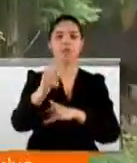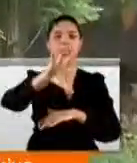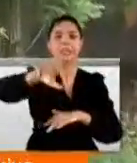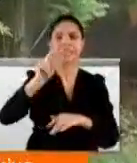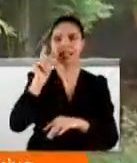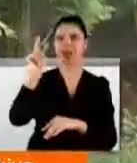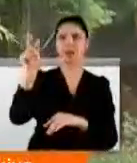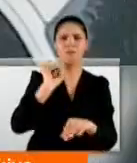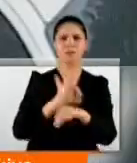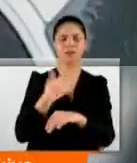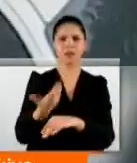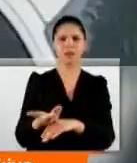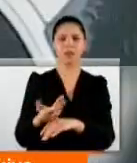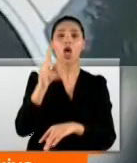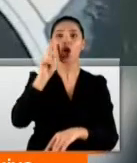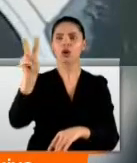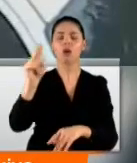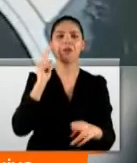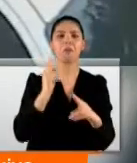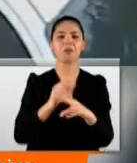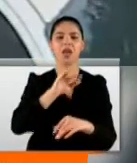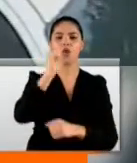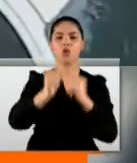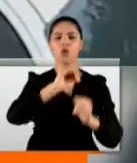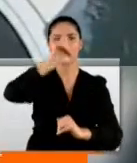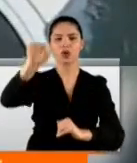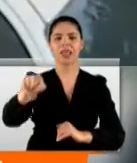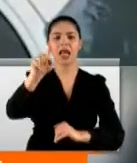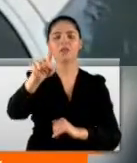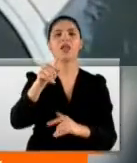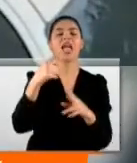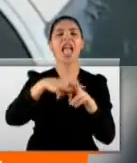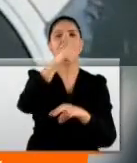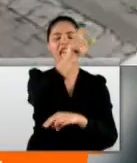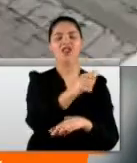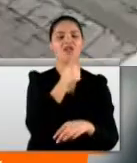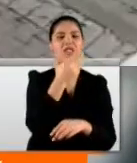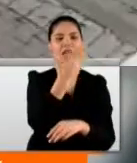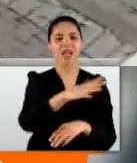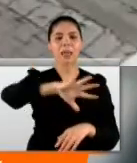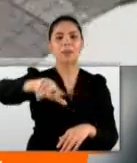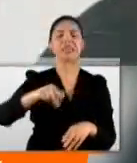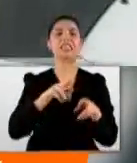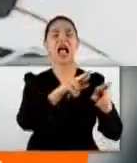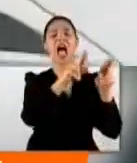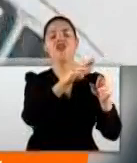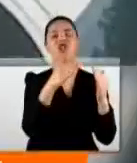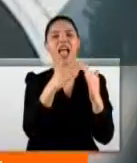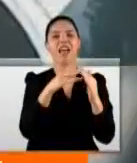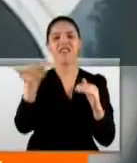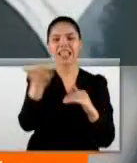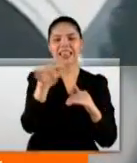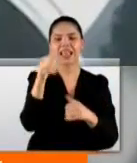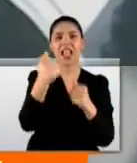hırsızları gördüm bir anda. Görür görmez de müdahale etti. Ecevit Turgut hırsızları Avcılar'daki evinin önünde